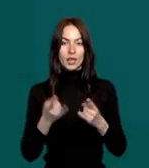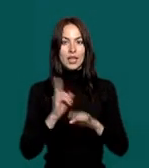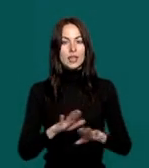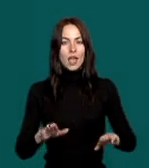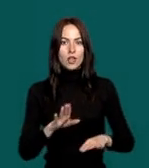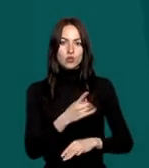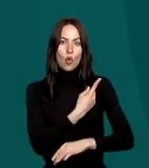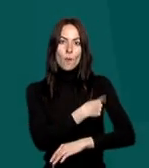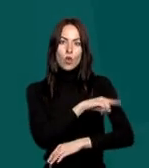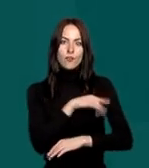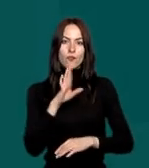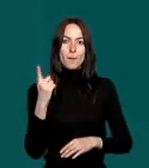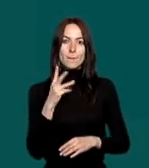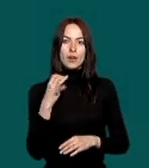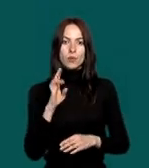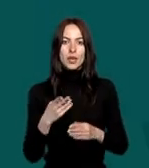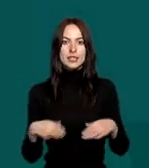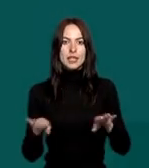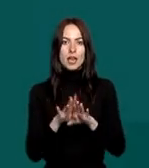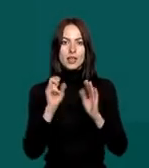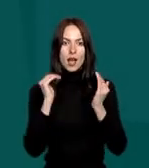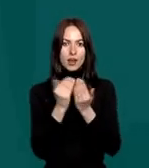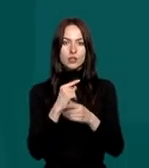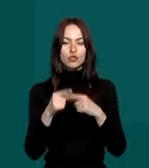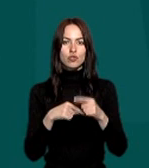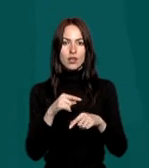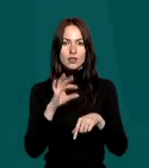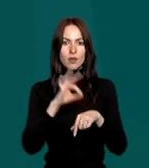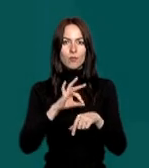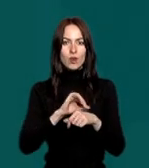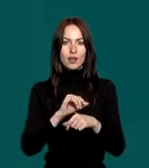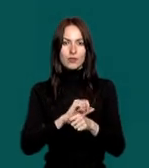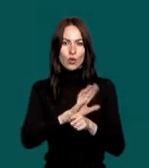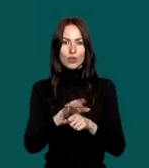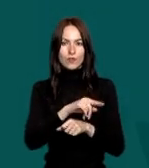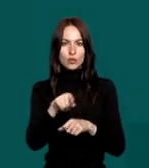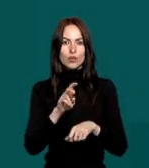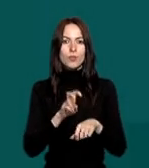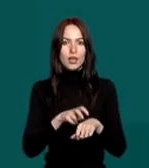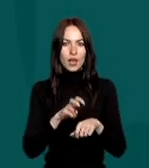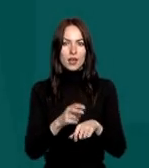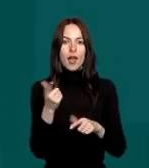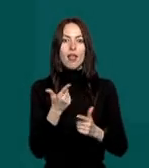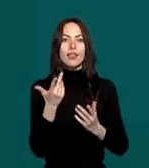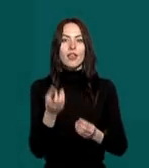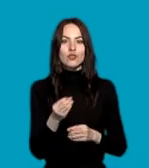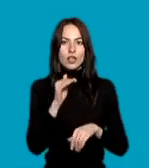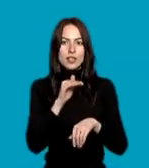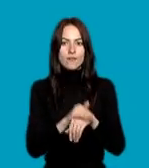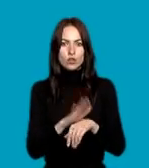Дитячу поліклініку у Первомайському закрили на карантин через інфікованих лікарів. Де ще в області зафіксували нові випадки